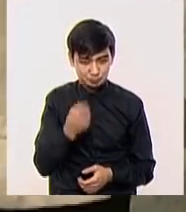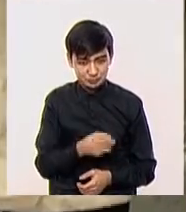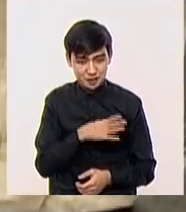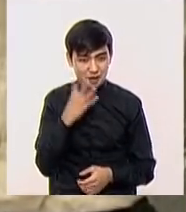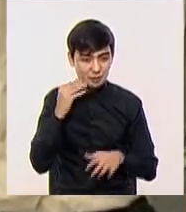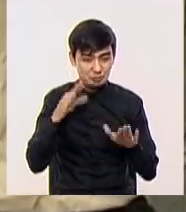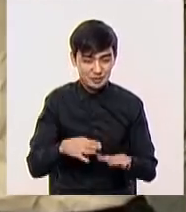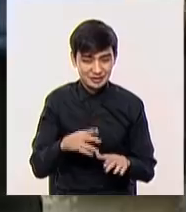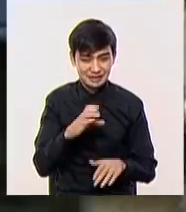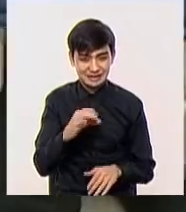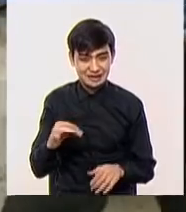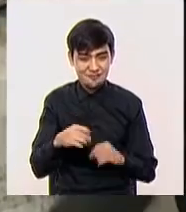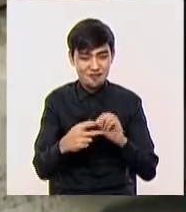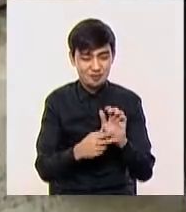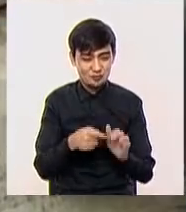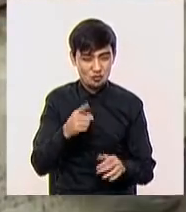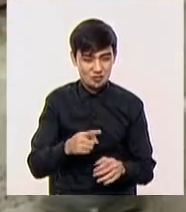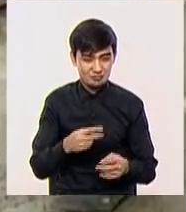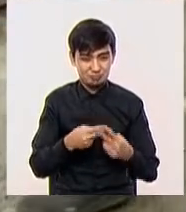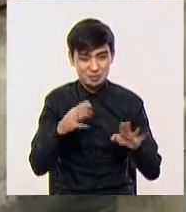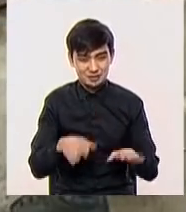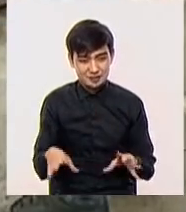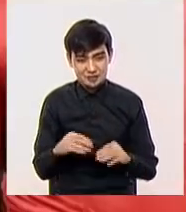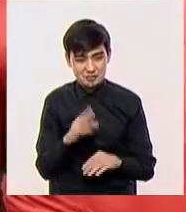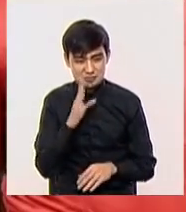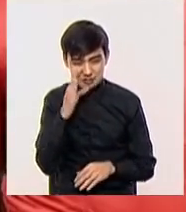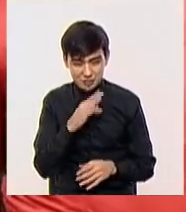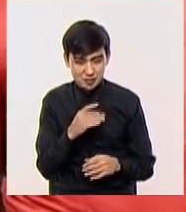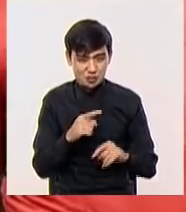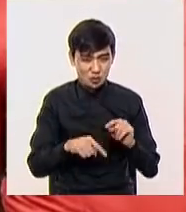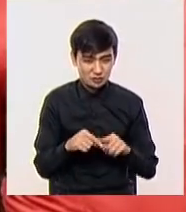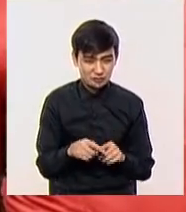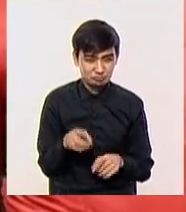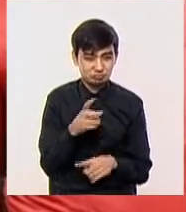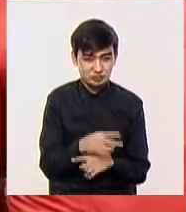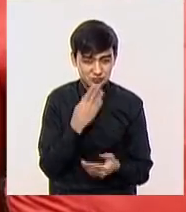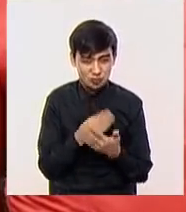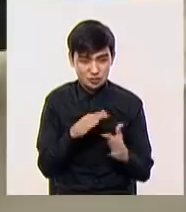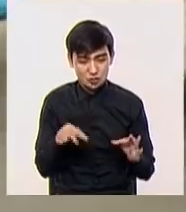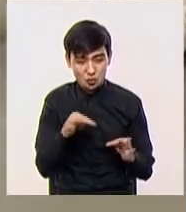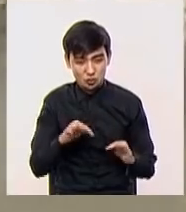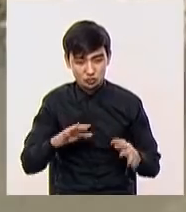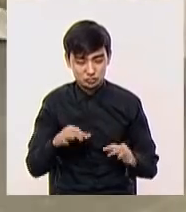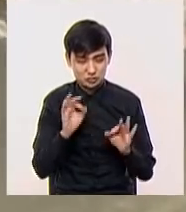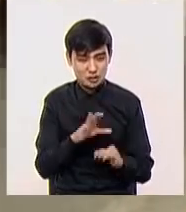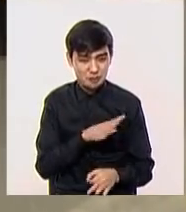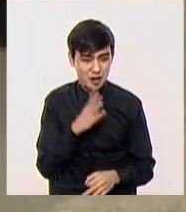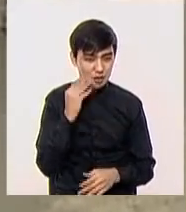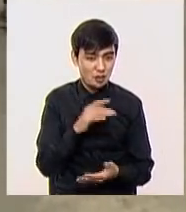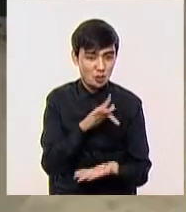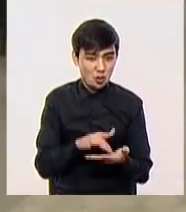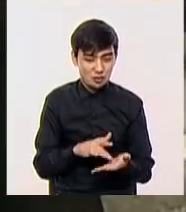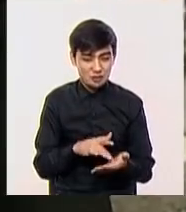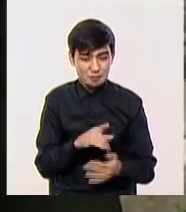Алматыдағы C-18 мекемесінің алдына жиналған ата-аналар қамаудағы балаларының күйін осылай сипаттады. Алматы